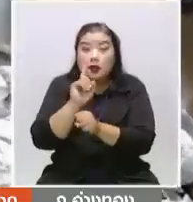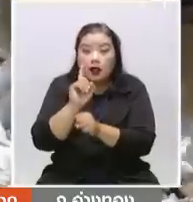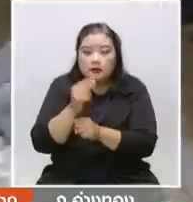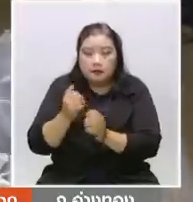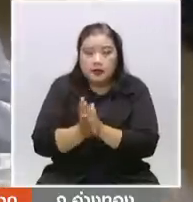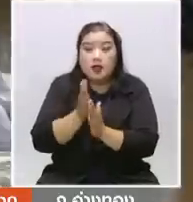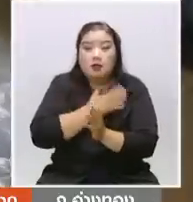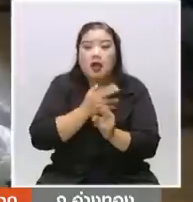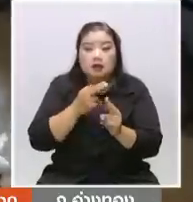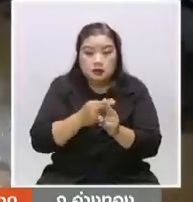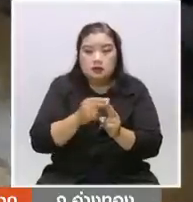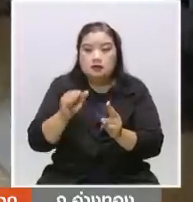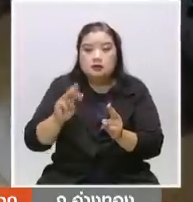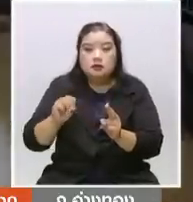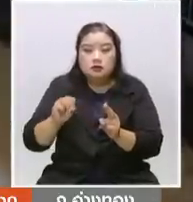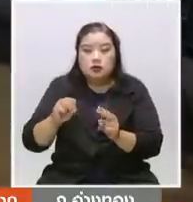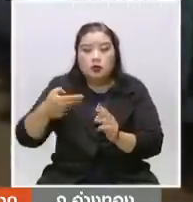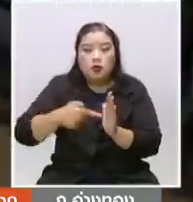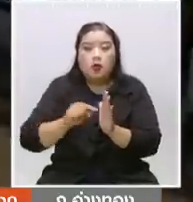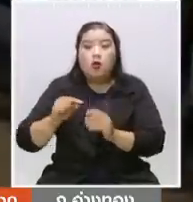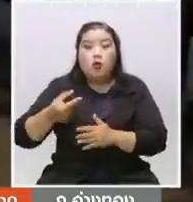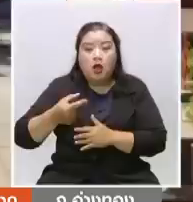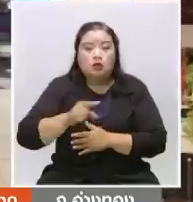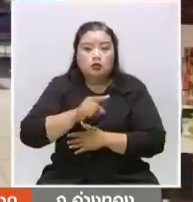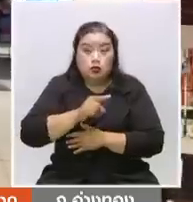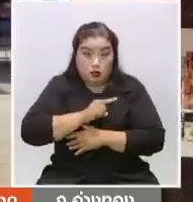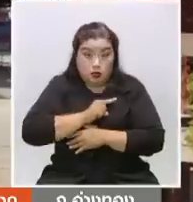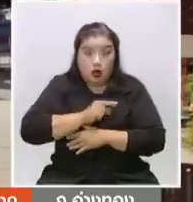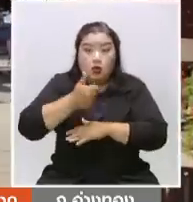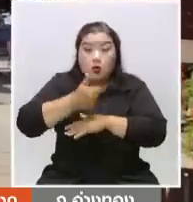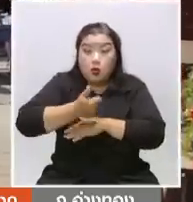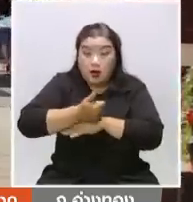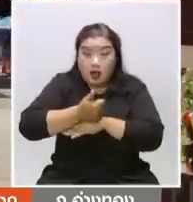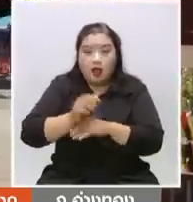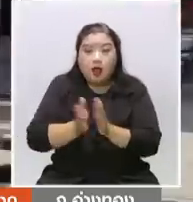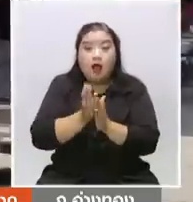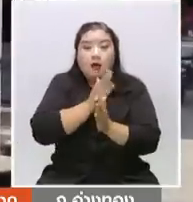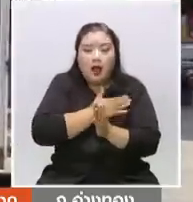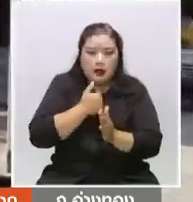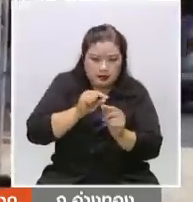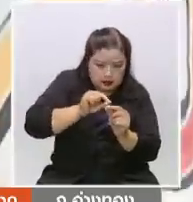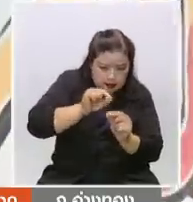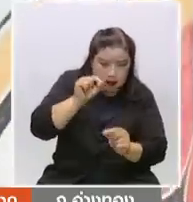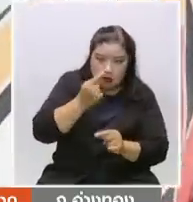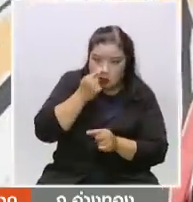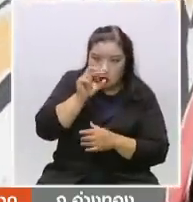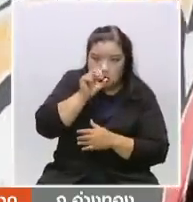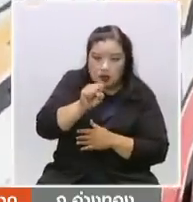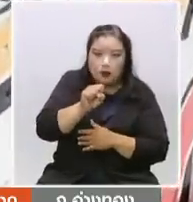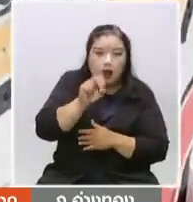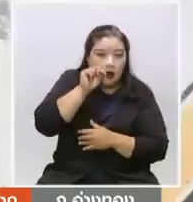การที่พระมหาสมหวังญาณสัมปันโนรักษาการเจ้าอาวาสท่านได้ ขียนระดับน้ำเอาไว้เป็นจุดสังเกตเฝ้า